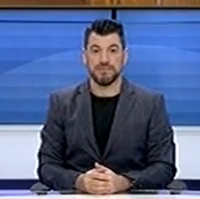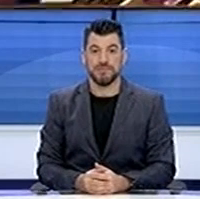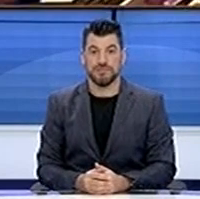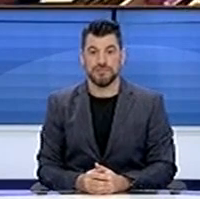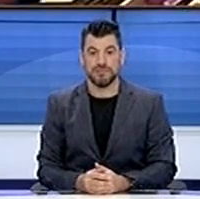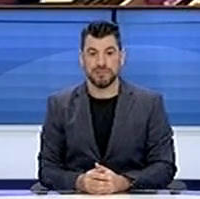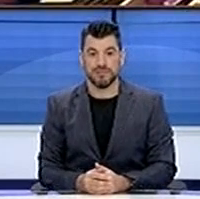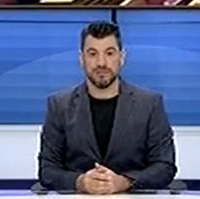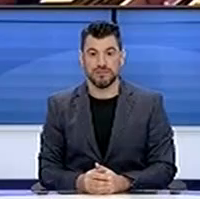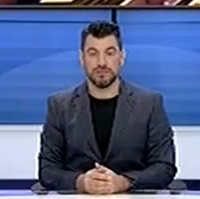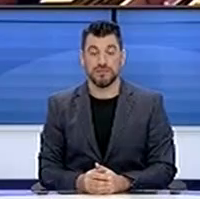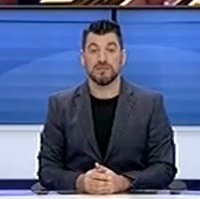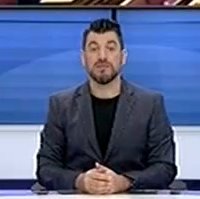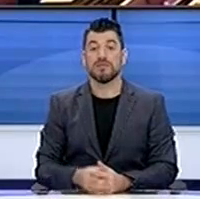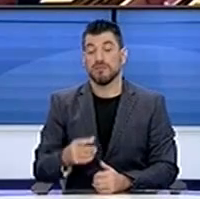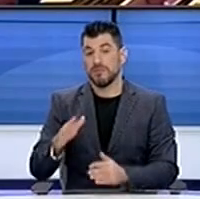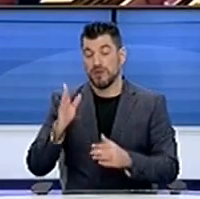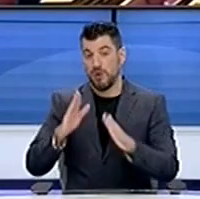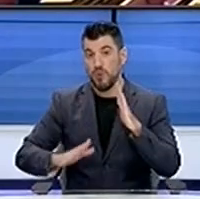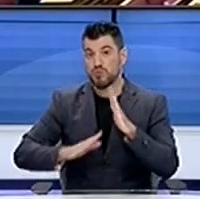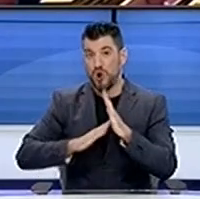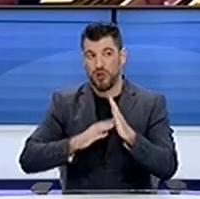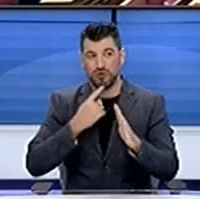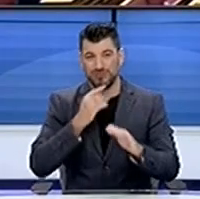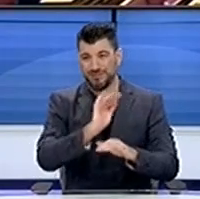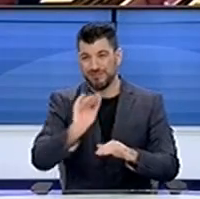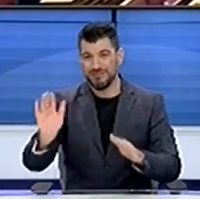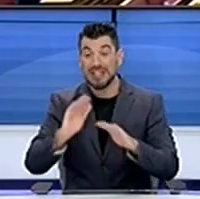Ελάτε, ελάτε. Ησυχία, προχωρούμε.